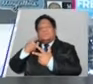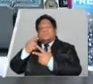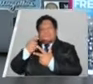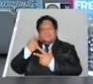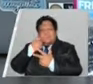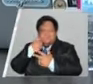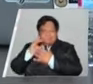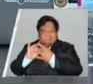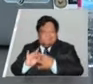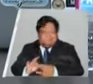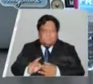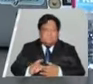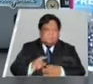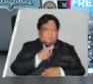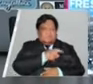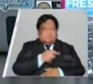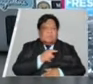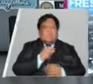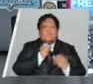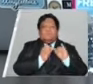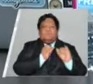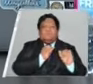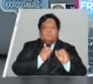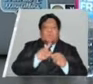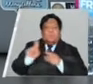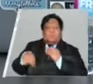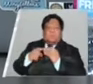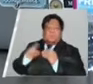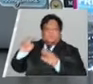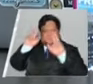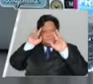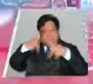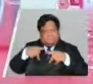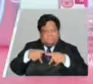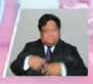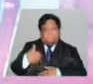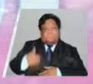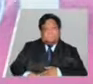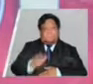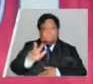GMA Integrated News, ako si Tina Panganiban Perez, ang inyong saksi.